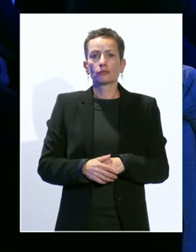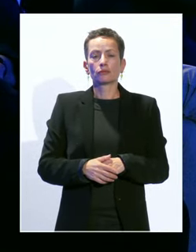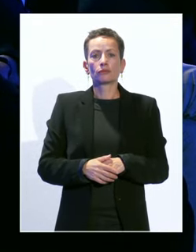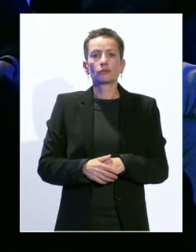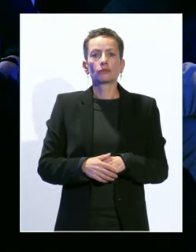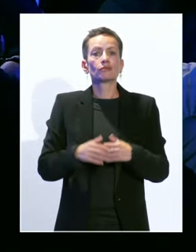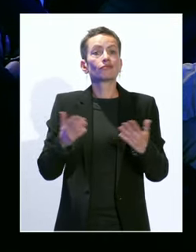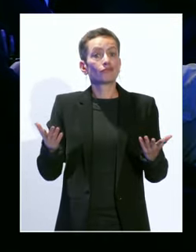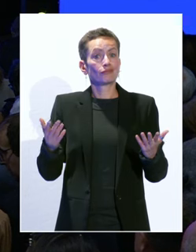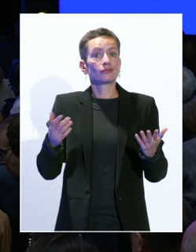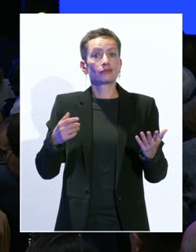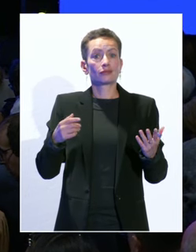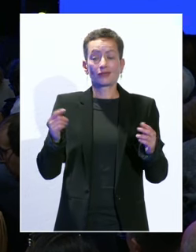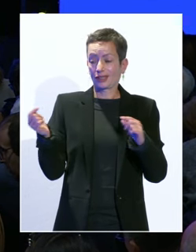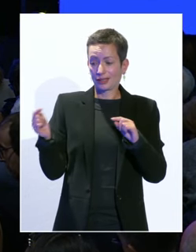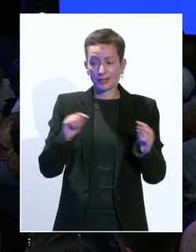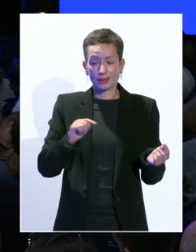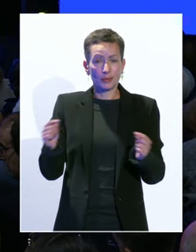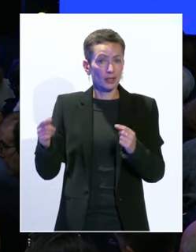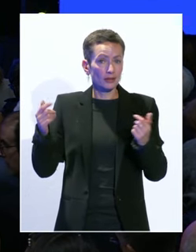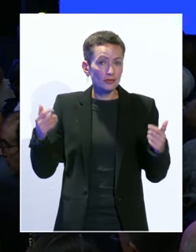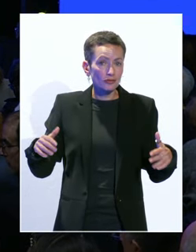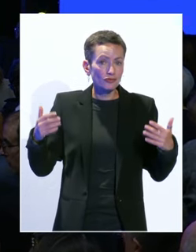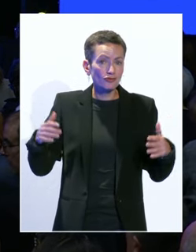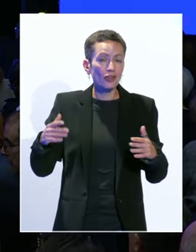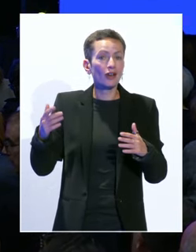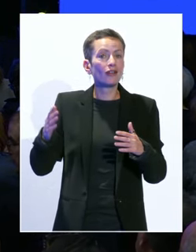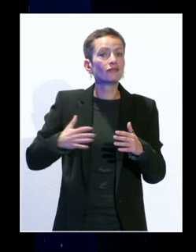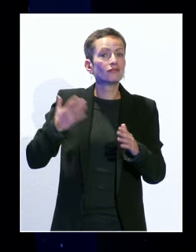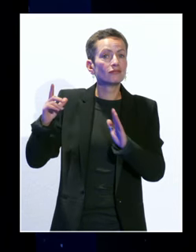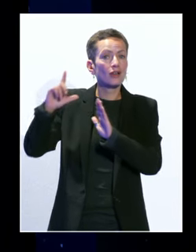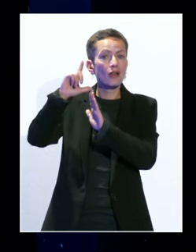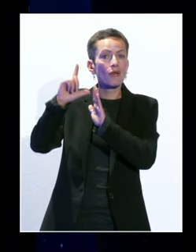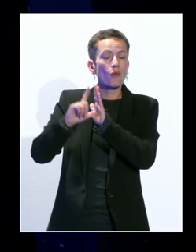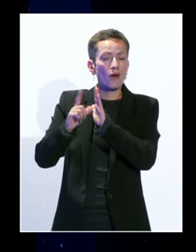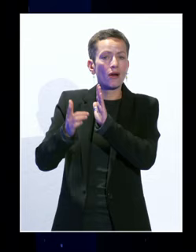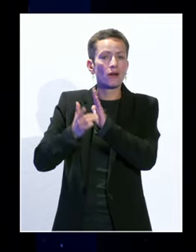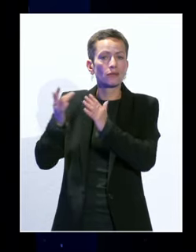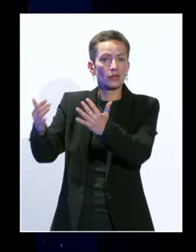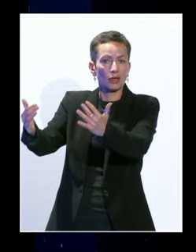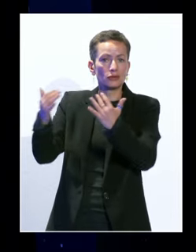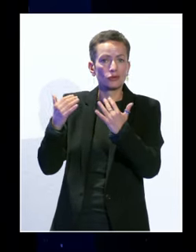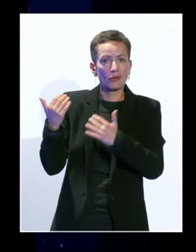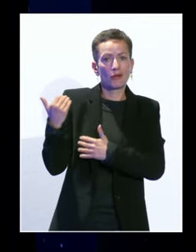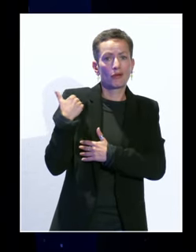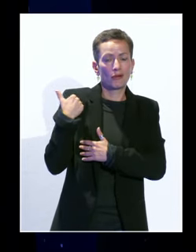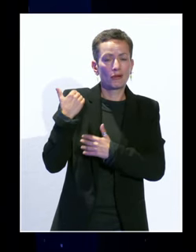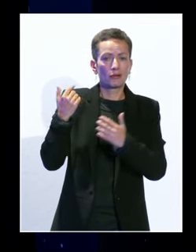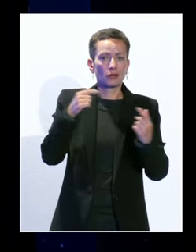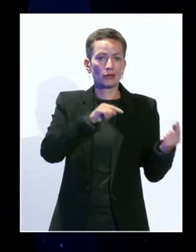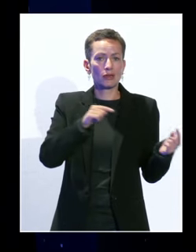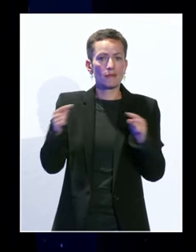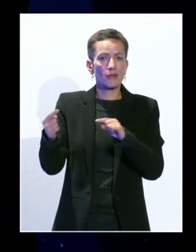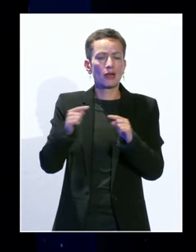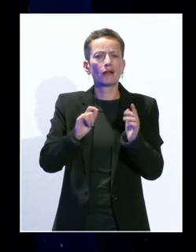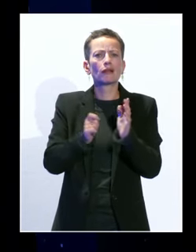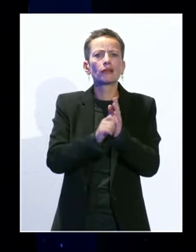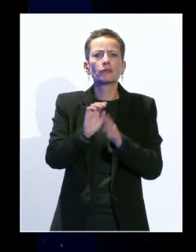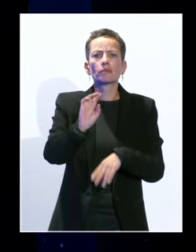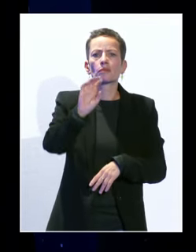Et c'est un débat que nous avons eu avec la loi sur l'immigration, qui, dans sa